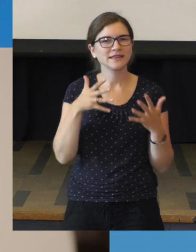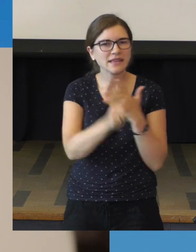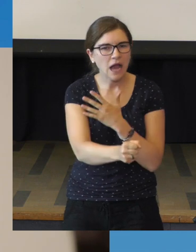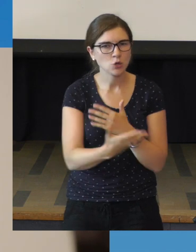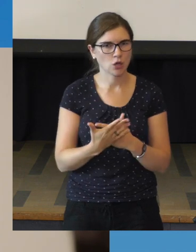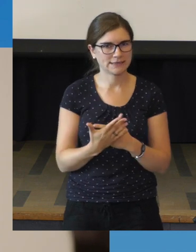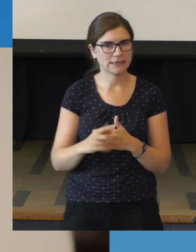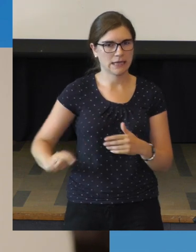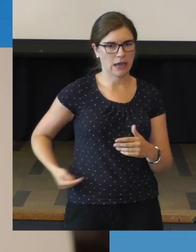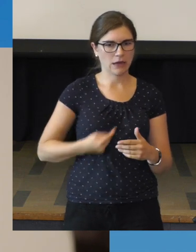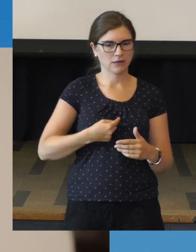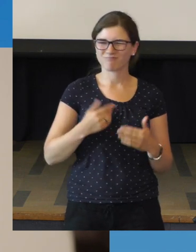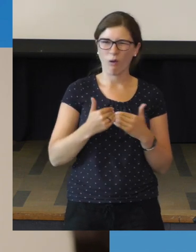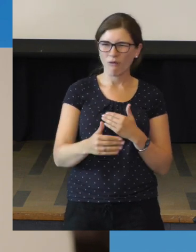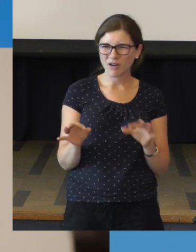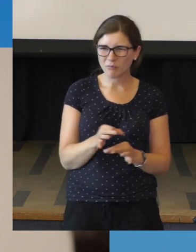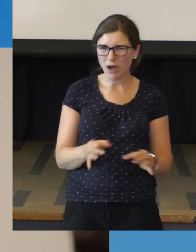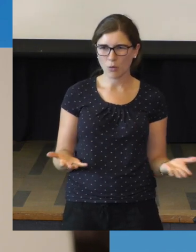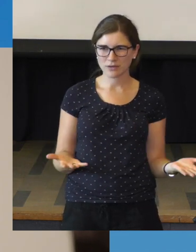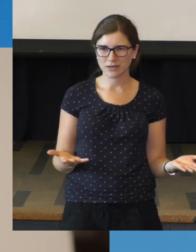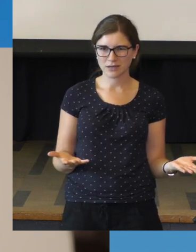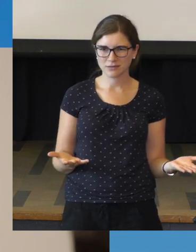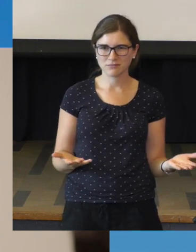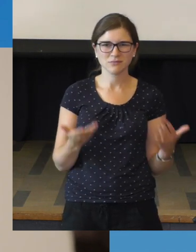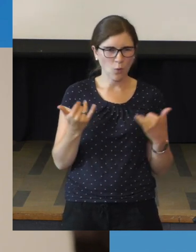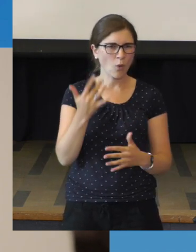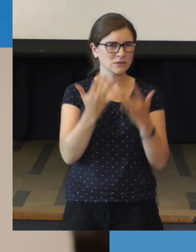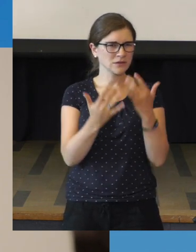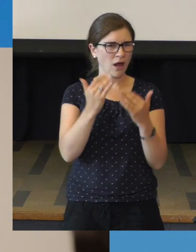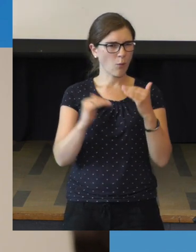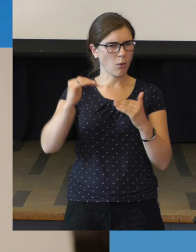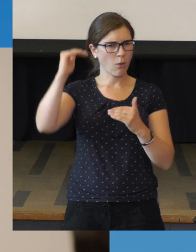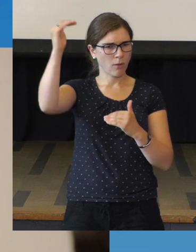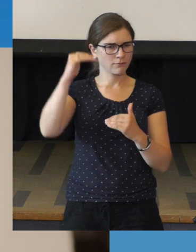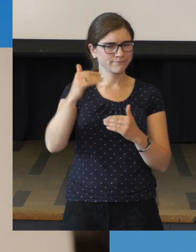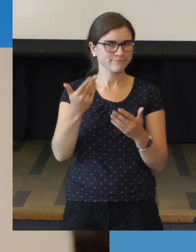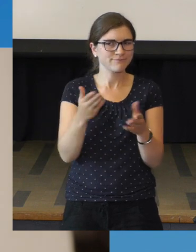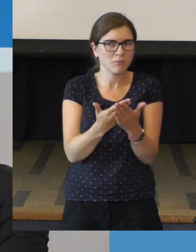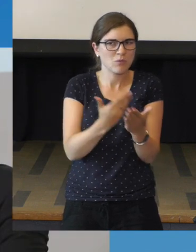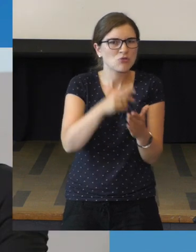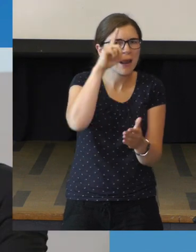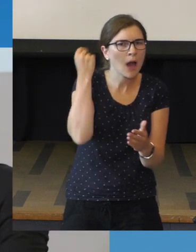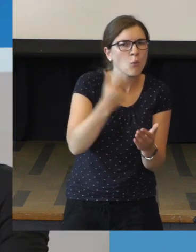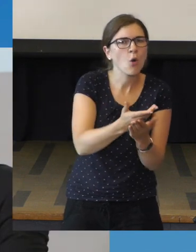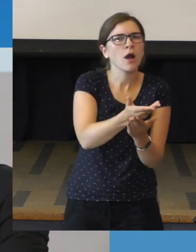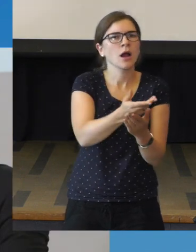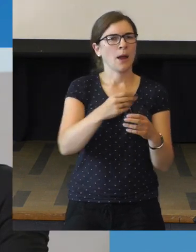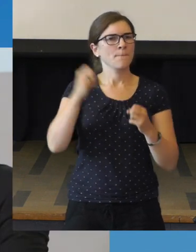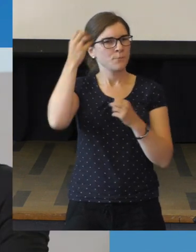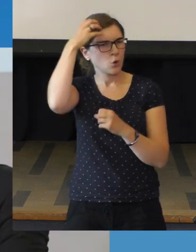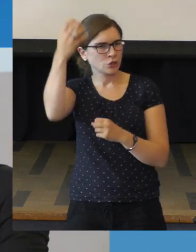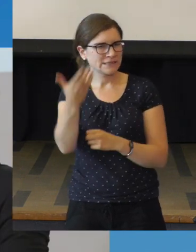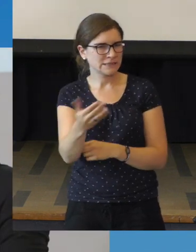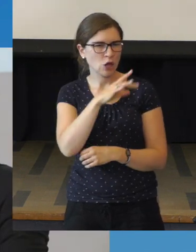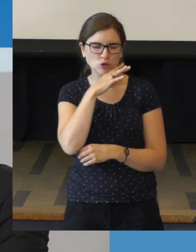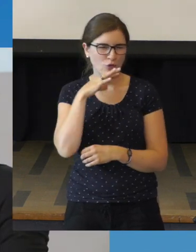die nicht immer unbedingt notwendig sind, die die Zahlen so hoch treiben. Gerade eben in München, in Hamburg. Das sind so Bereiche, wo